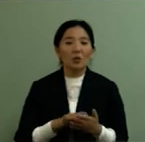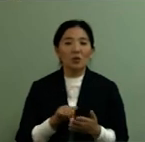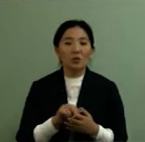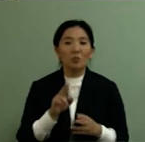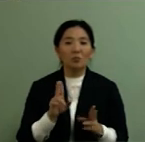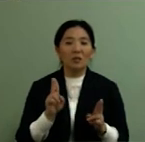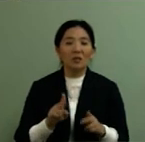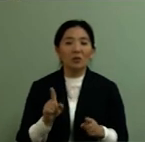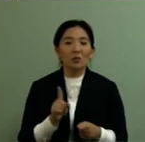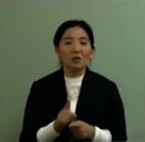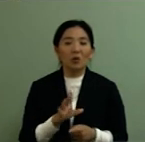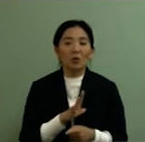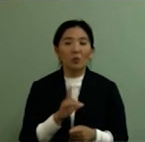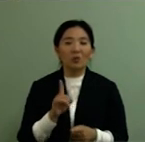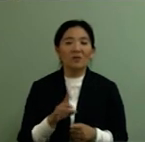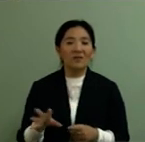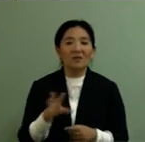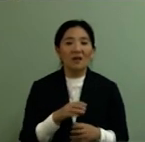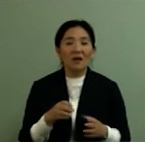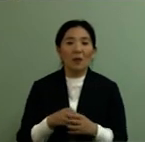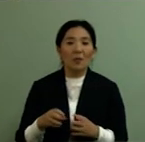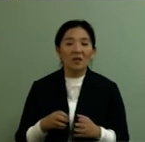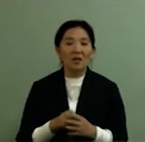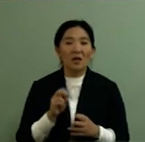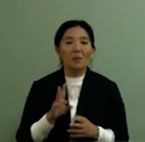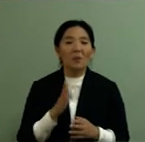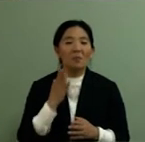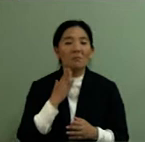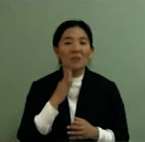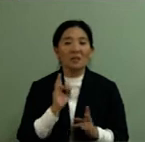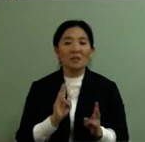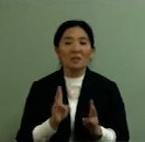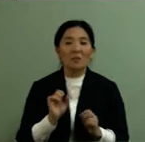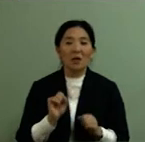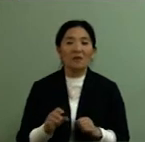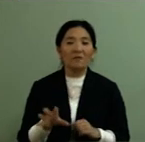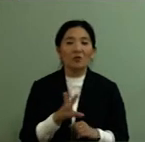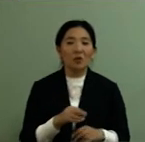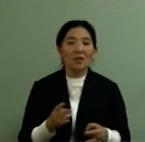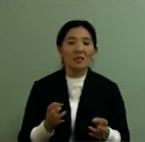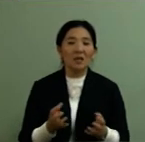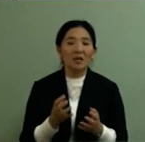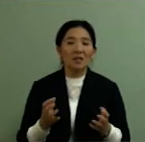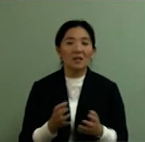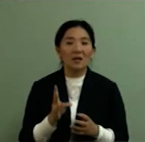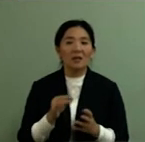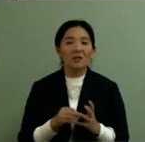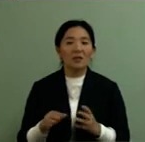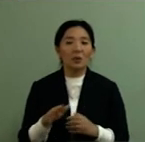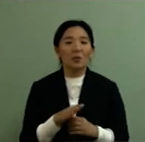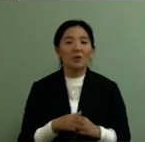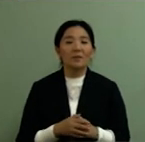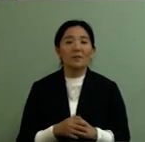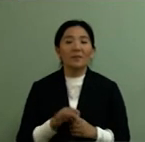принцип должен быть такой, чтобы все компоненты как бы максимально могли все-таки сохраниться на